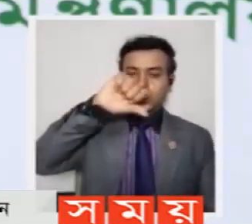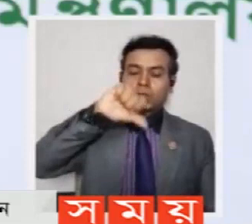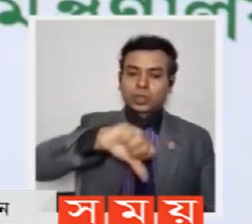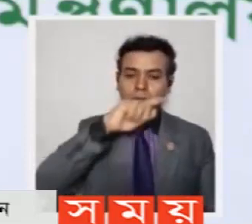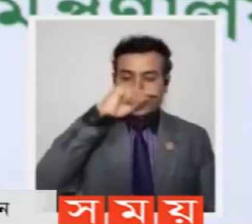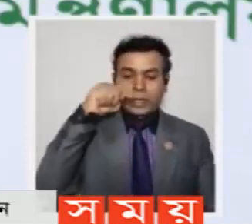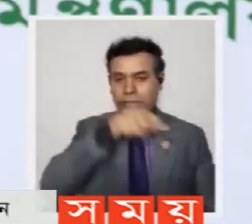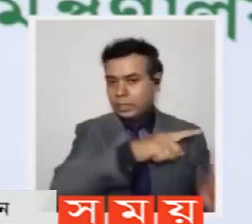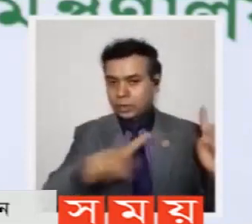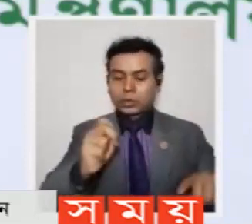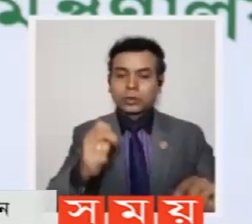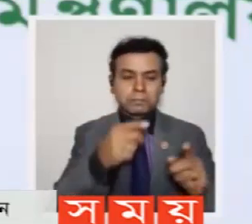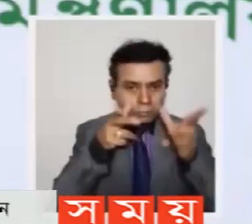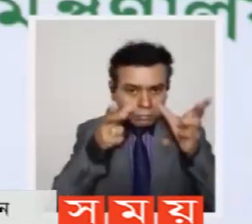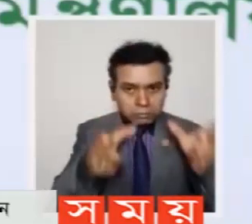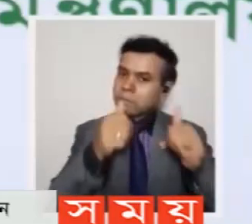পর্যন্ত কোয়ারেন্টাইনে